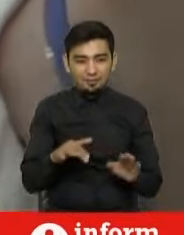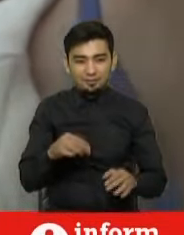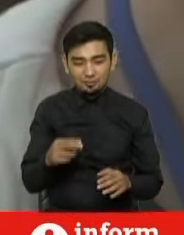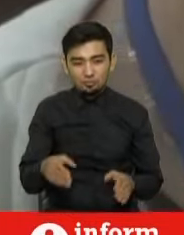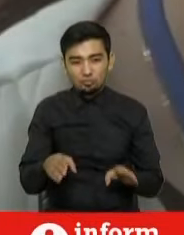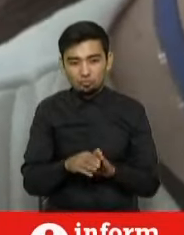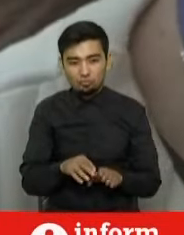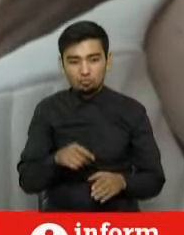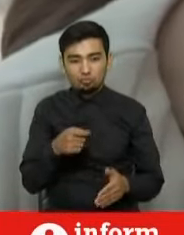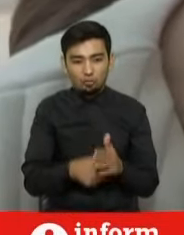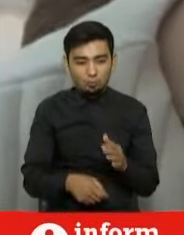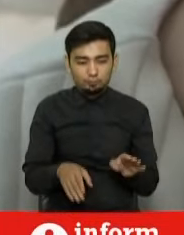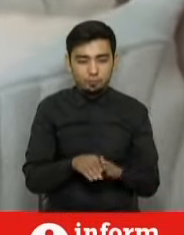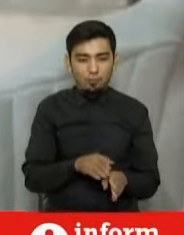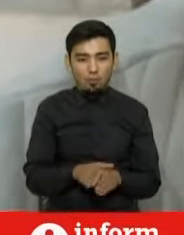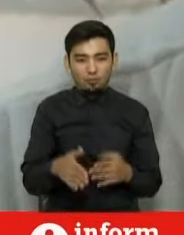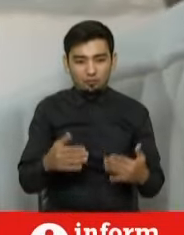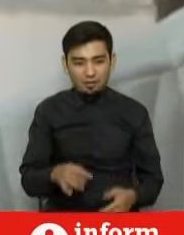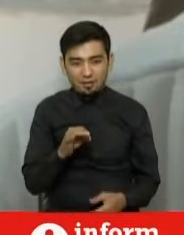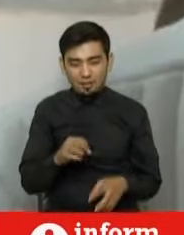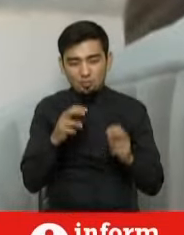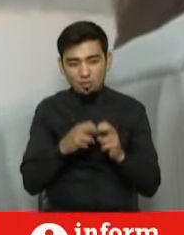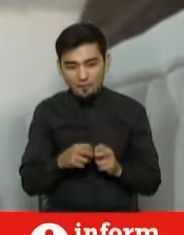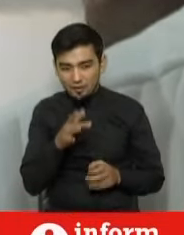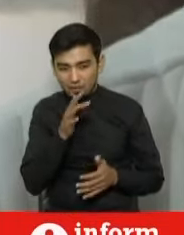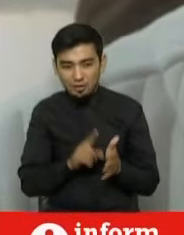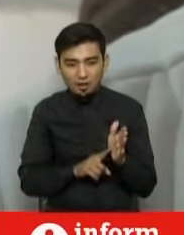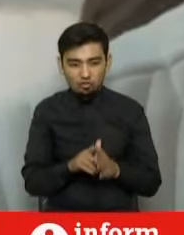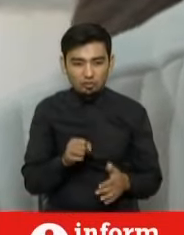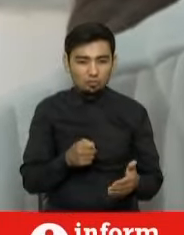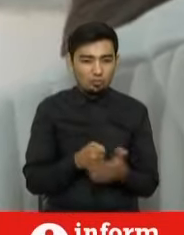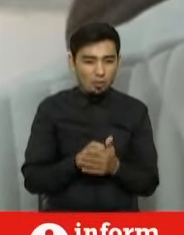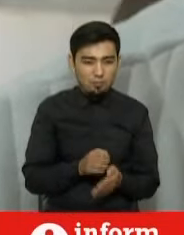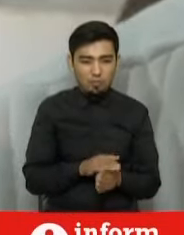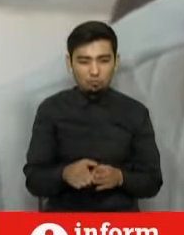біз барғанда енді тоқтатып салған, жауып тастаған толықтай. Енді тергеп-тексеру амалдары аяқталғанға дейін толықтай тоқтайды.